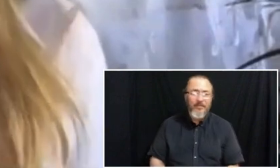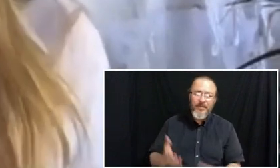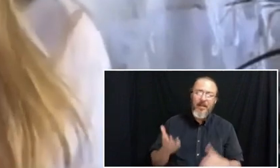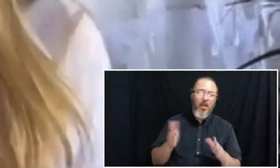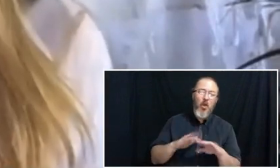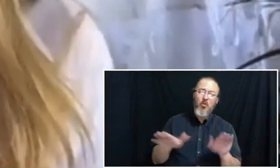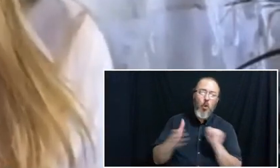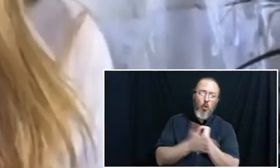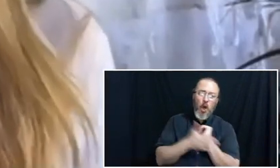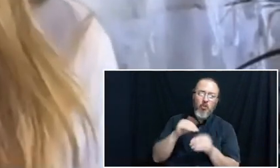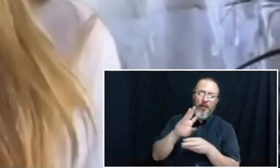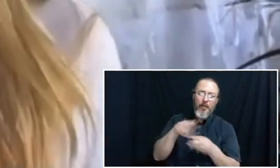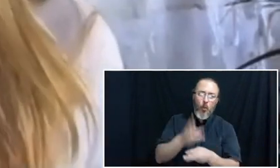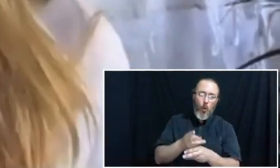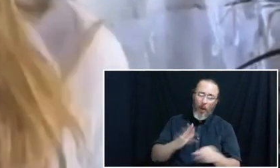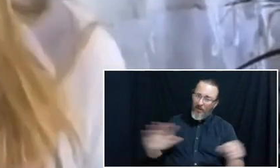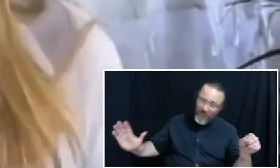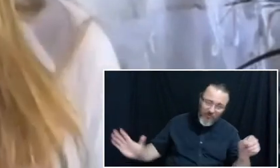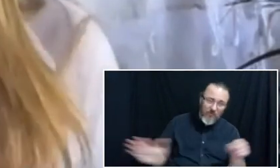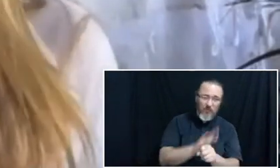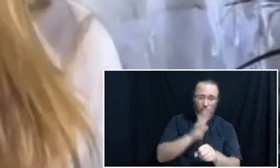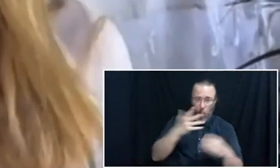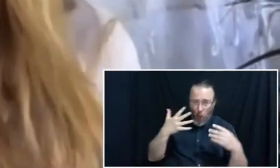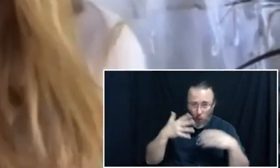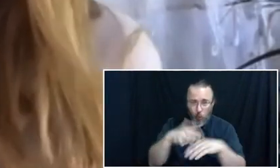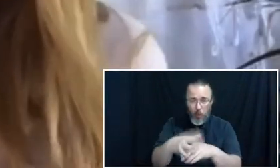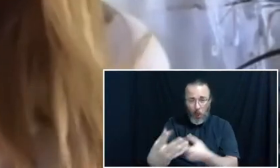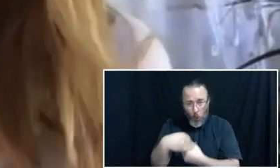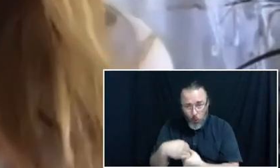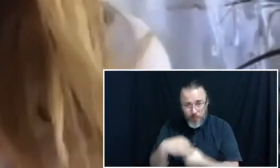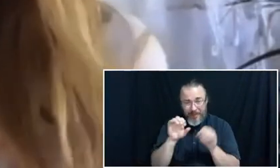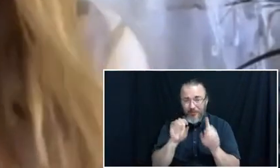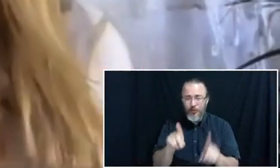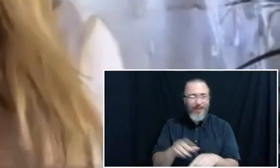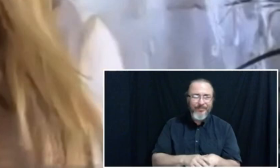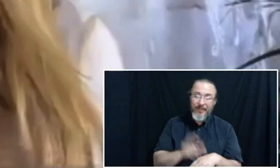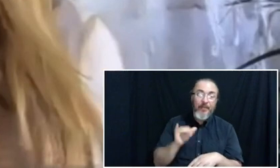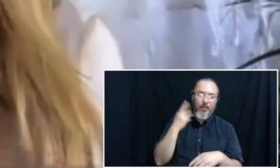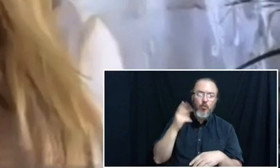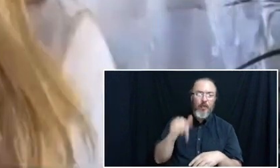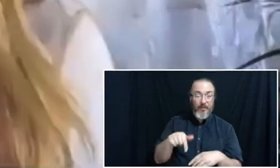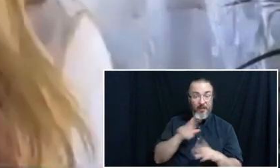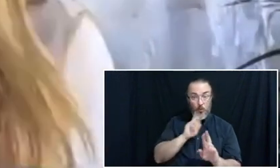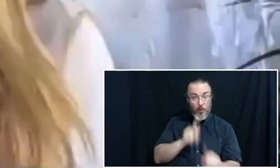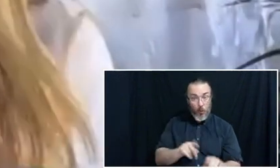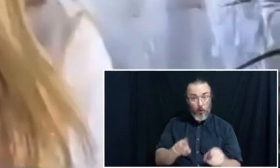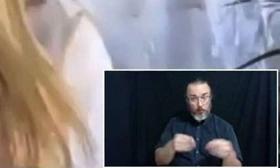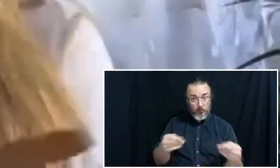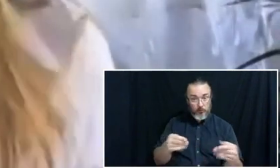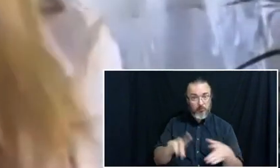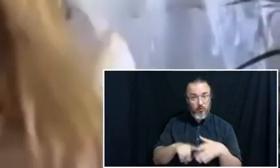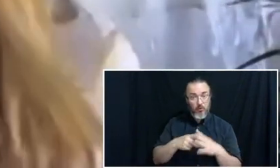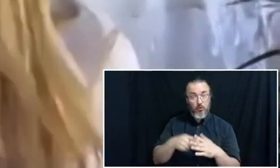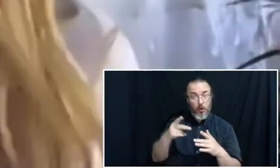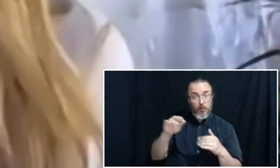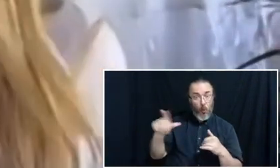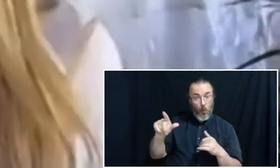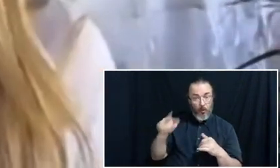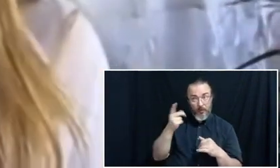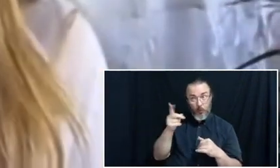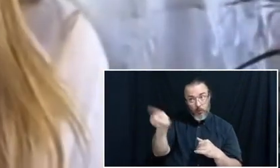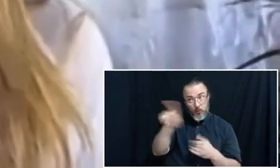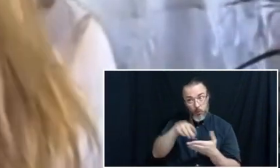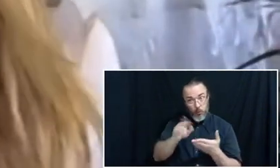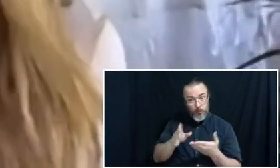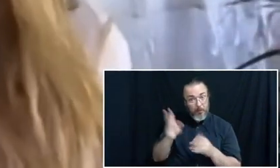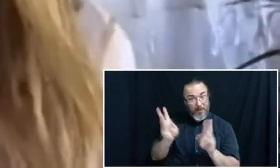Aucun pays dans le monde n'a une éducation 100% inclusive. C'est pour cela que le rapport GEM a lancé un appel pour que toutes les